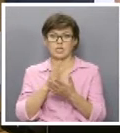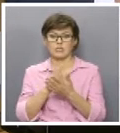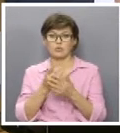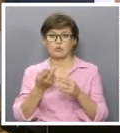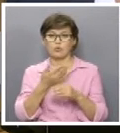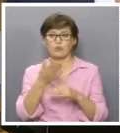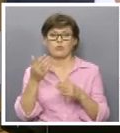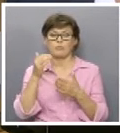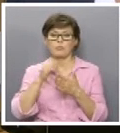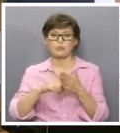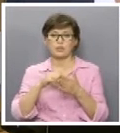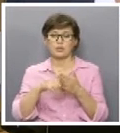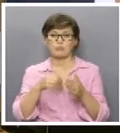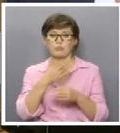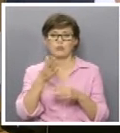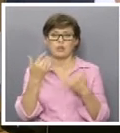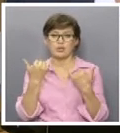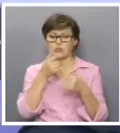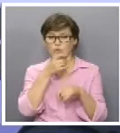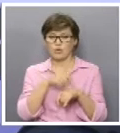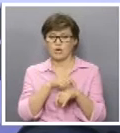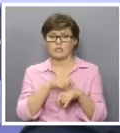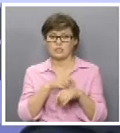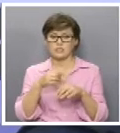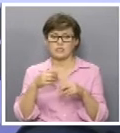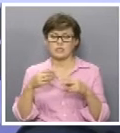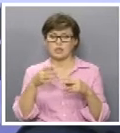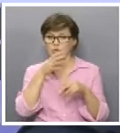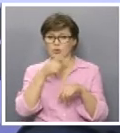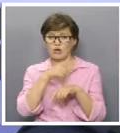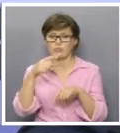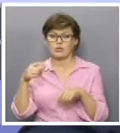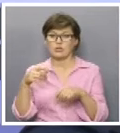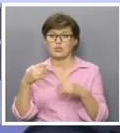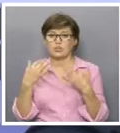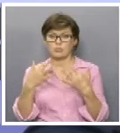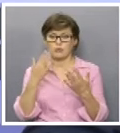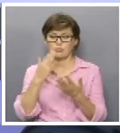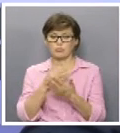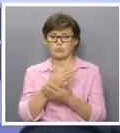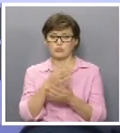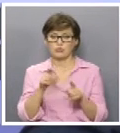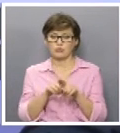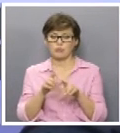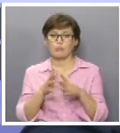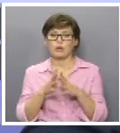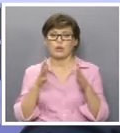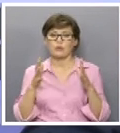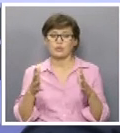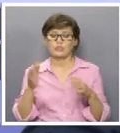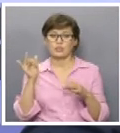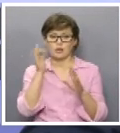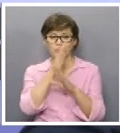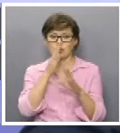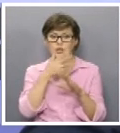Сол себептен де бул қазіргі таңда заман талабы. Сол себепті осындай біздің үлкен және